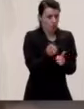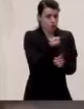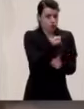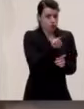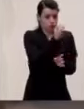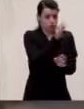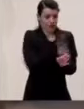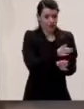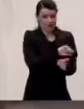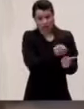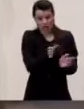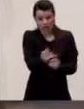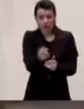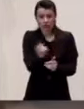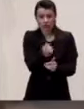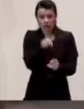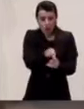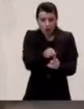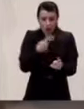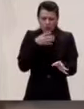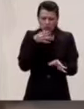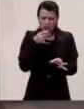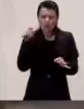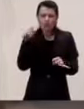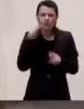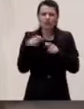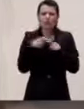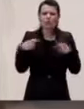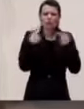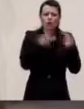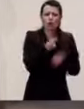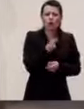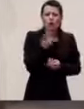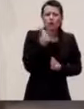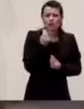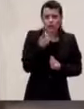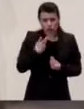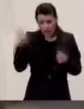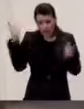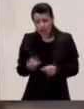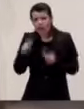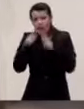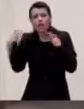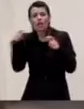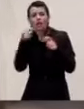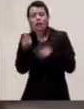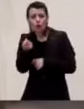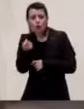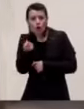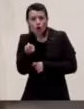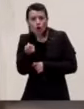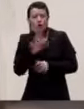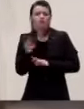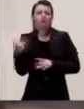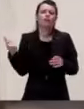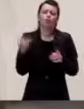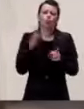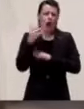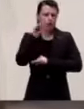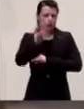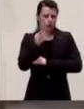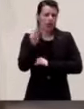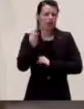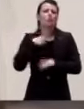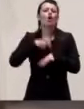di tamponi? E poi, alla domanda del collega Schinina, forse può rispondere la dottoressa, quando le parla di